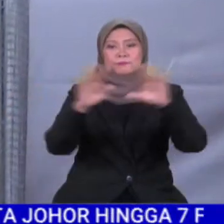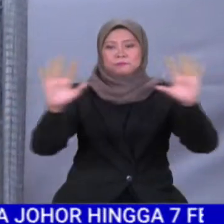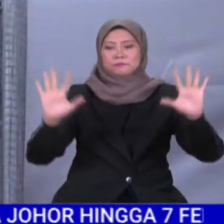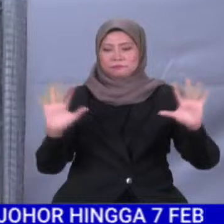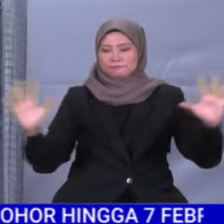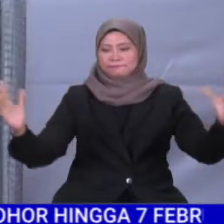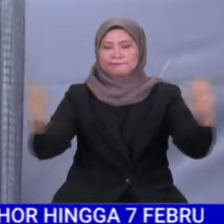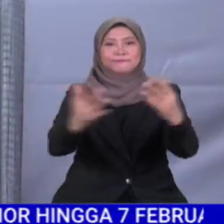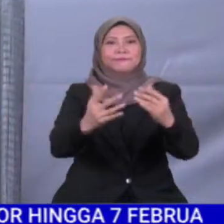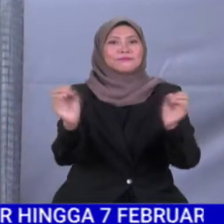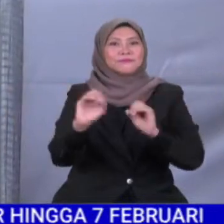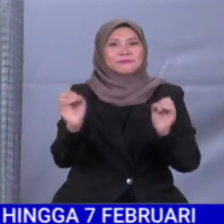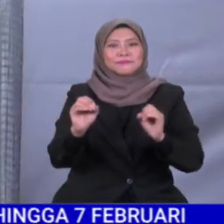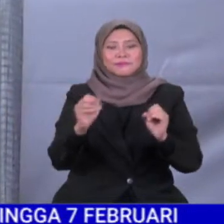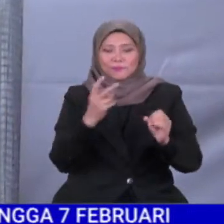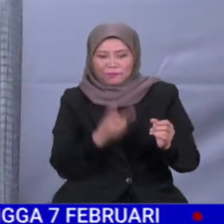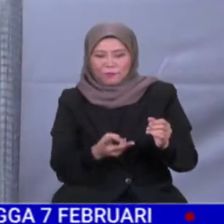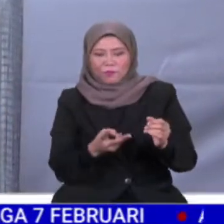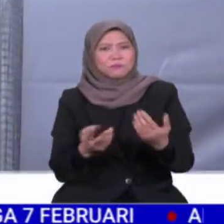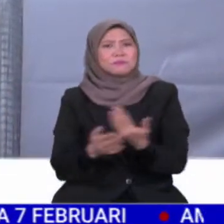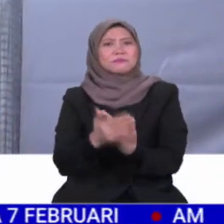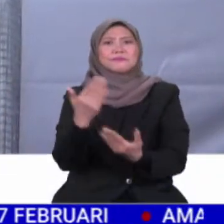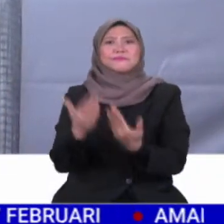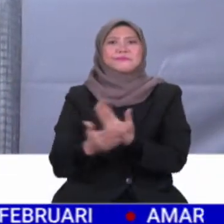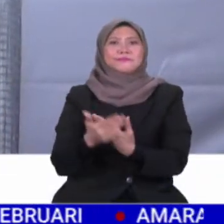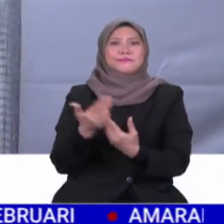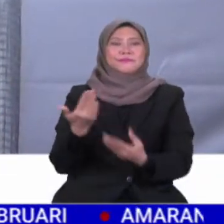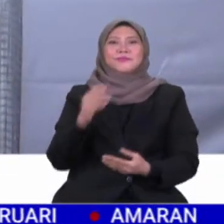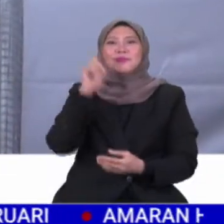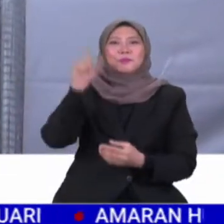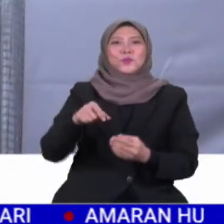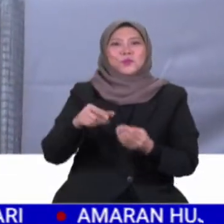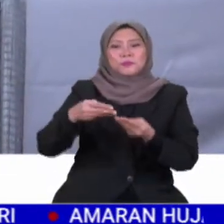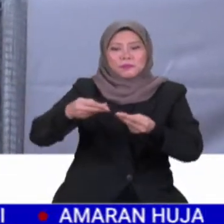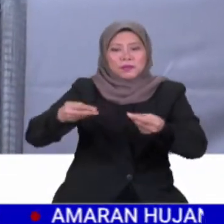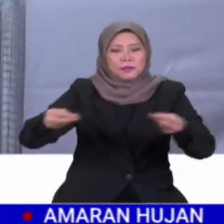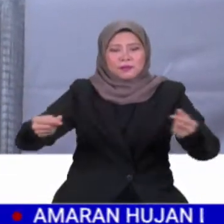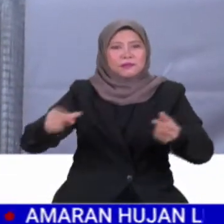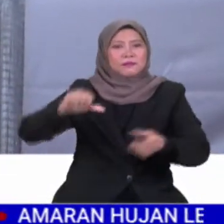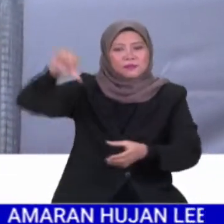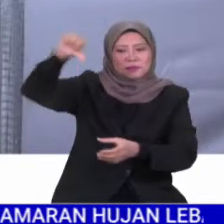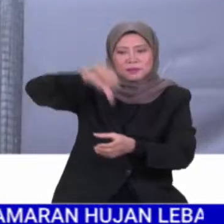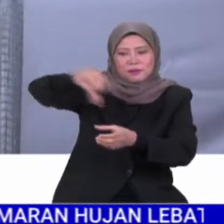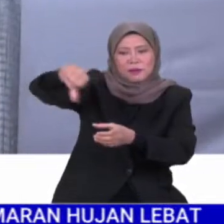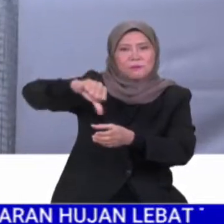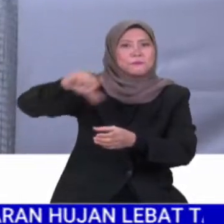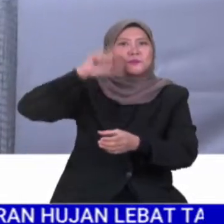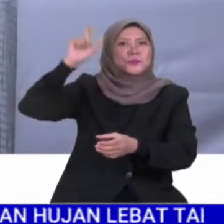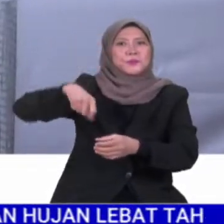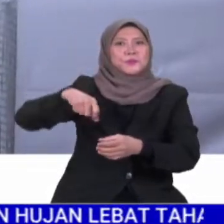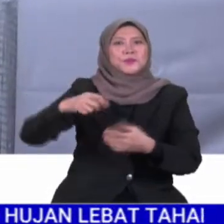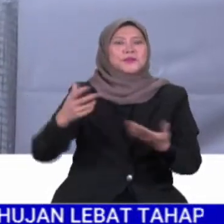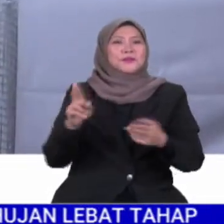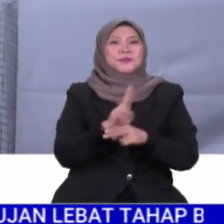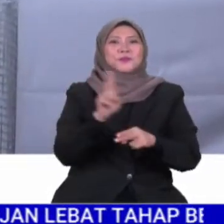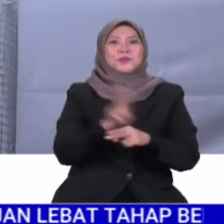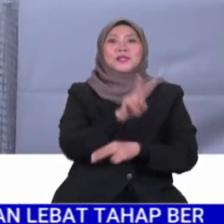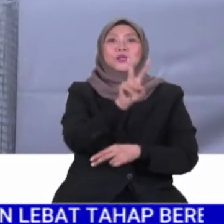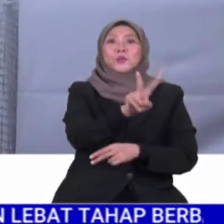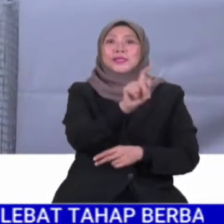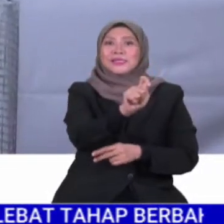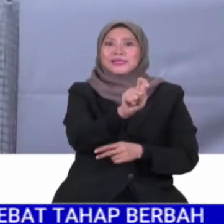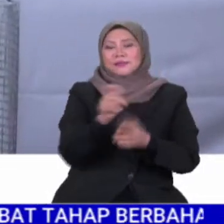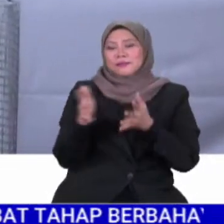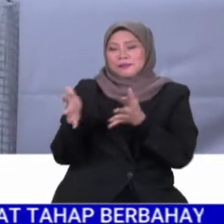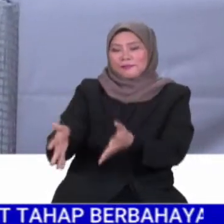penyakit dan dia senang untuk dijaga. Dia tak perlu baja, tak perlu siram dan dia guna konsep 2T,